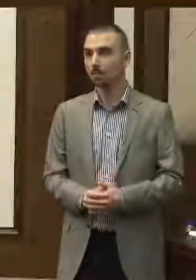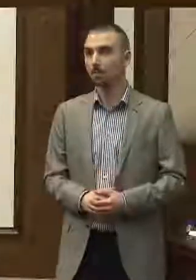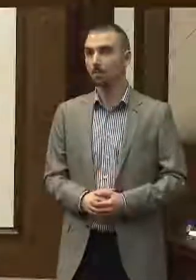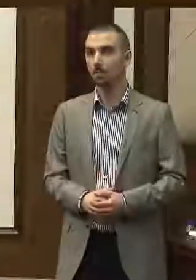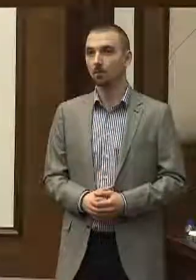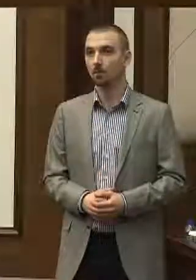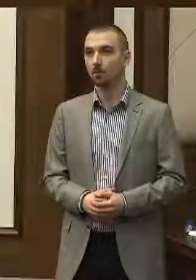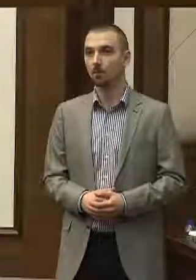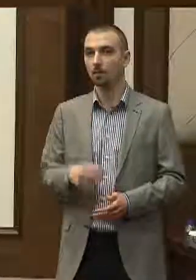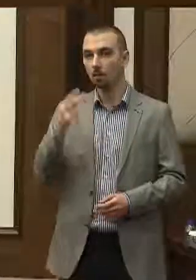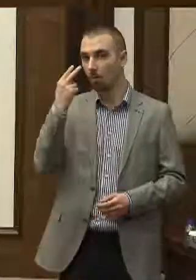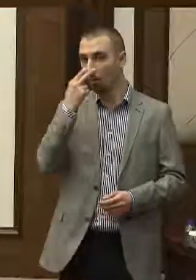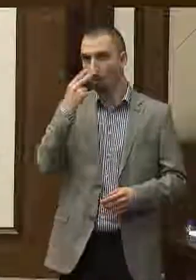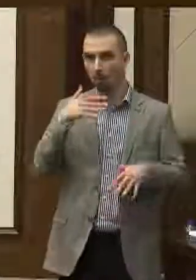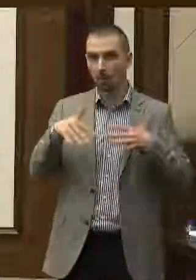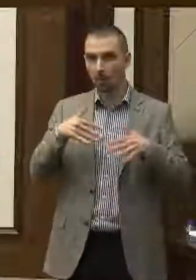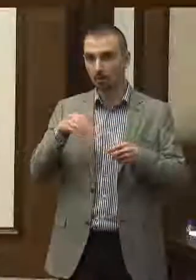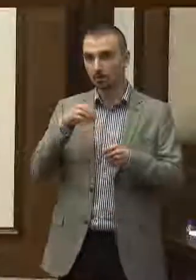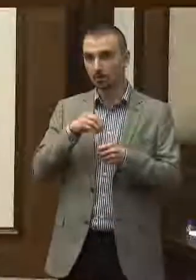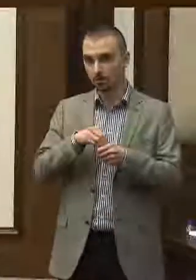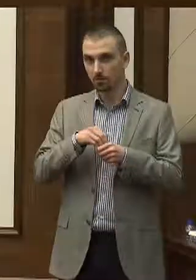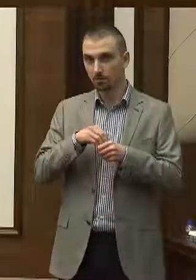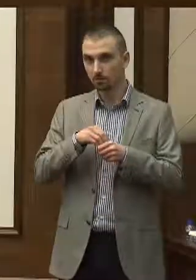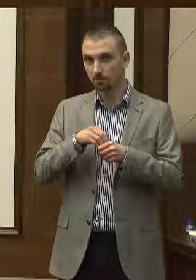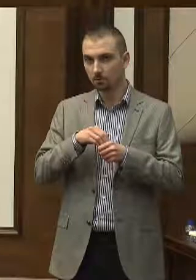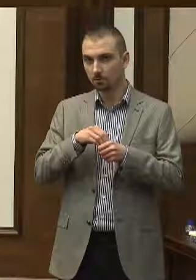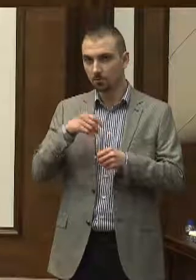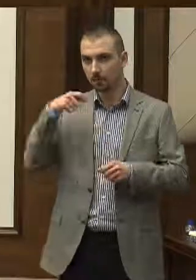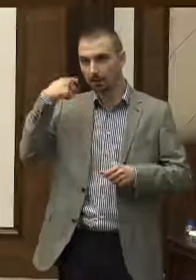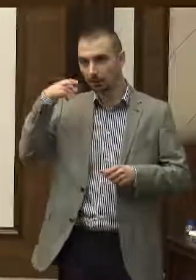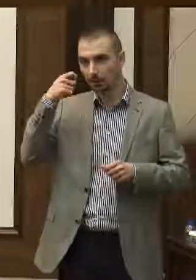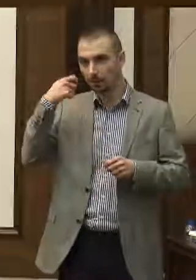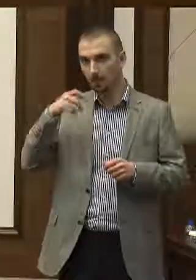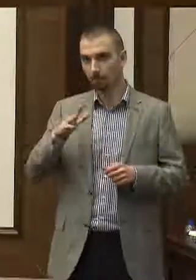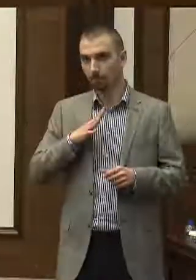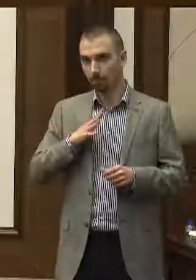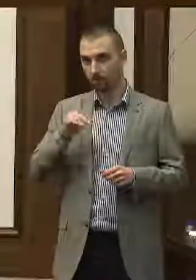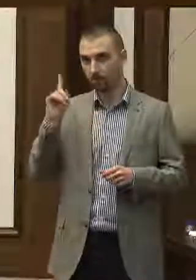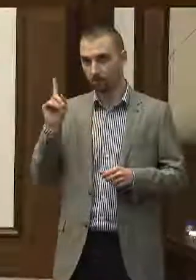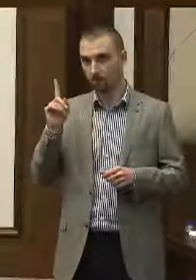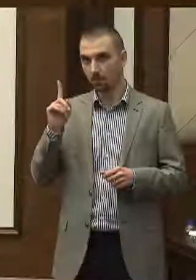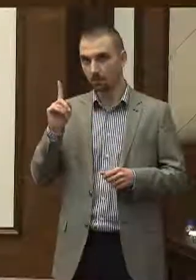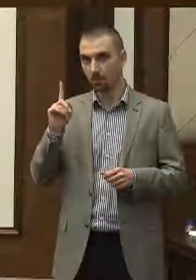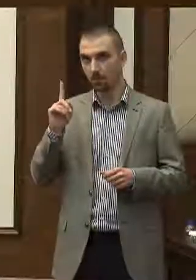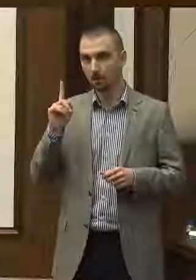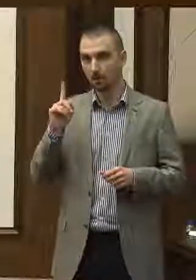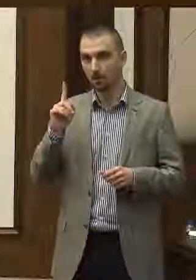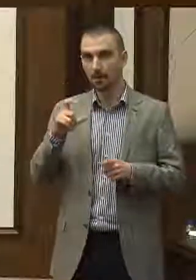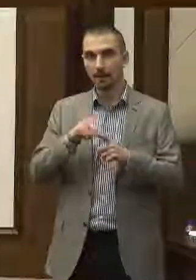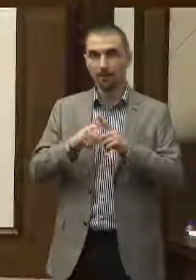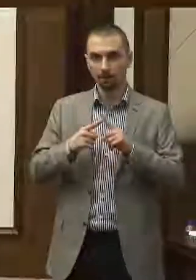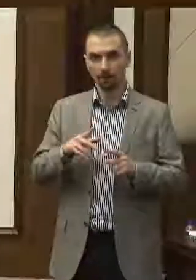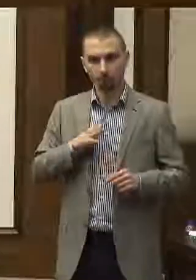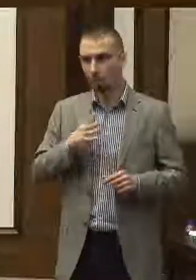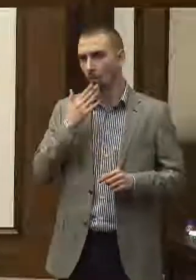Ekranda başlıkta sorma engellerle alakalı bir İçinde siyaset var mı?